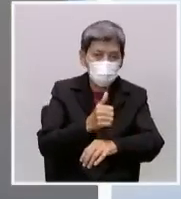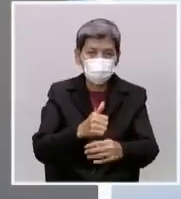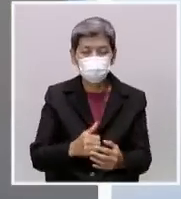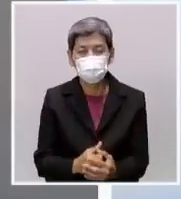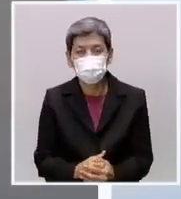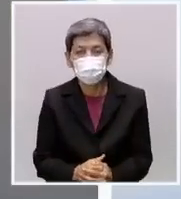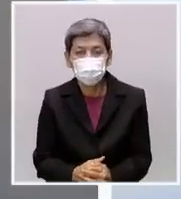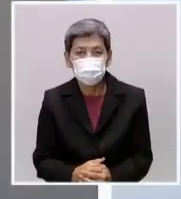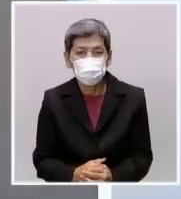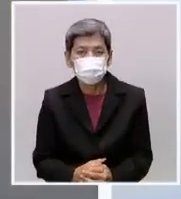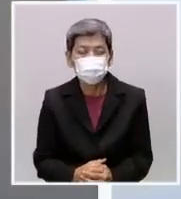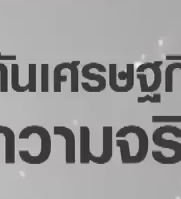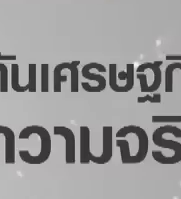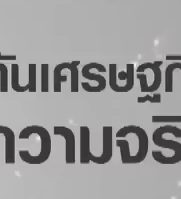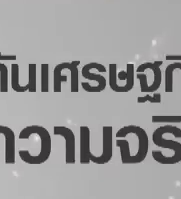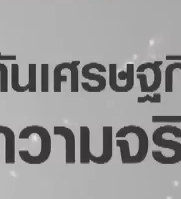องค่ะ